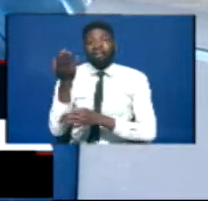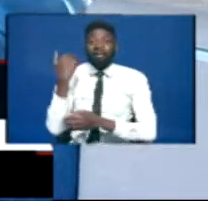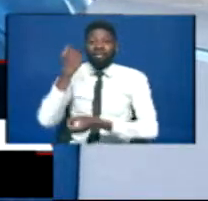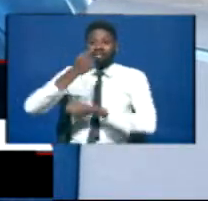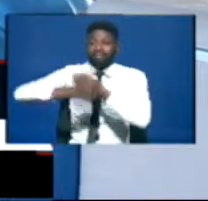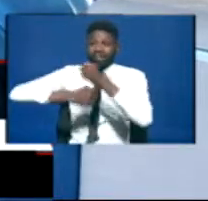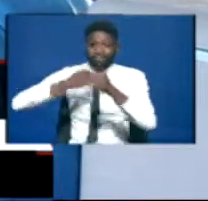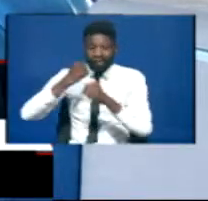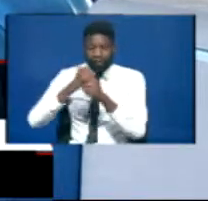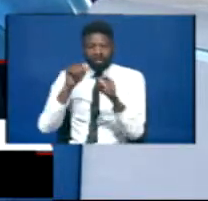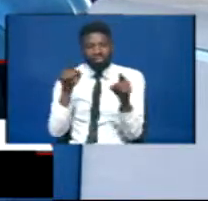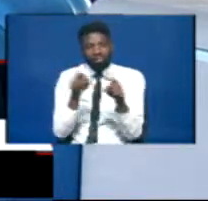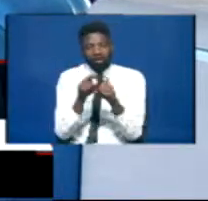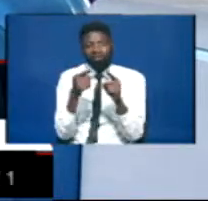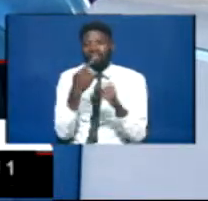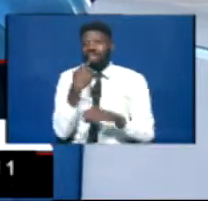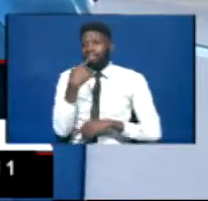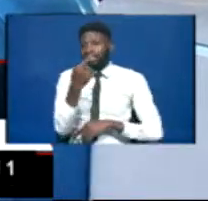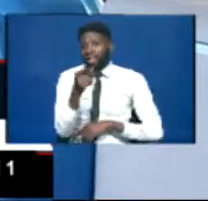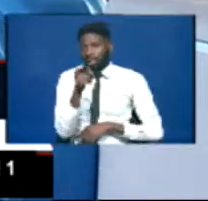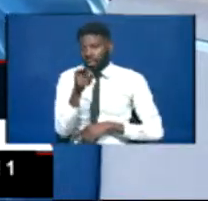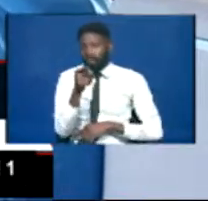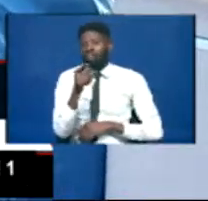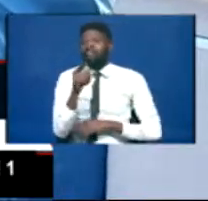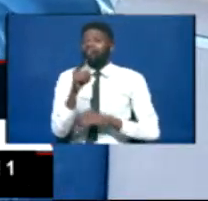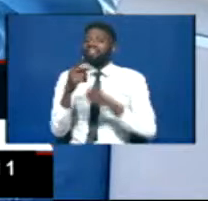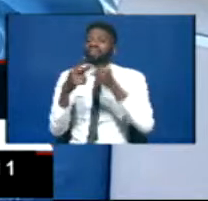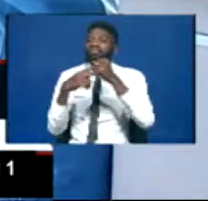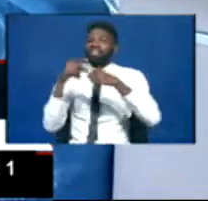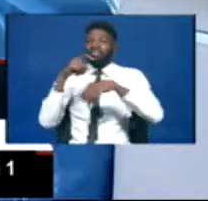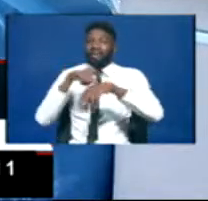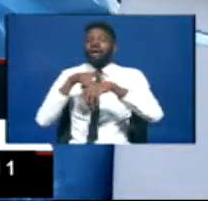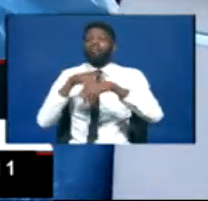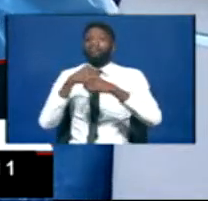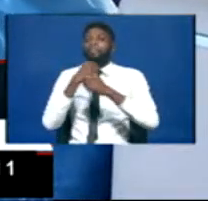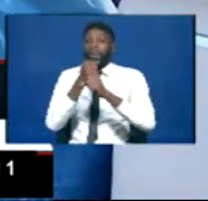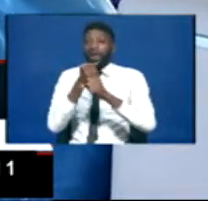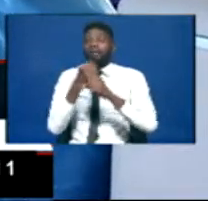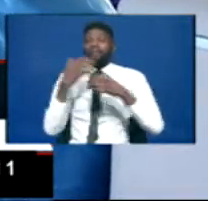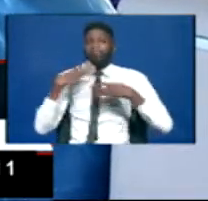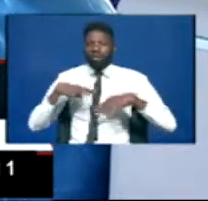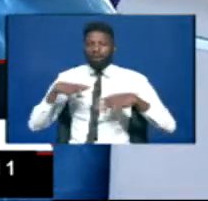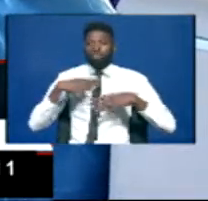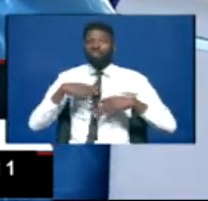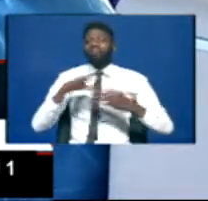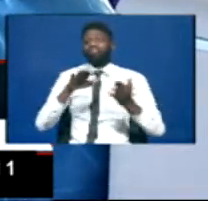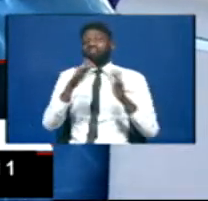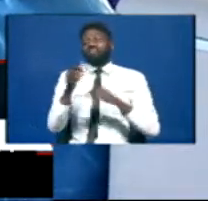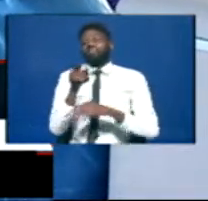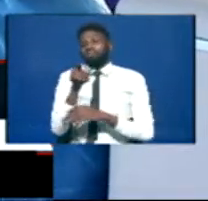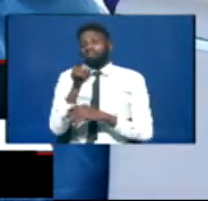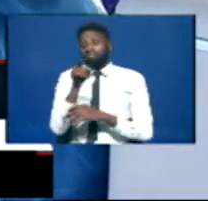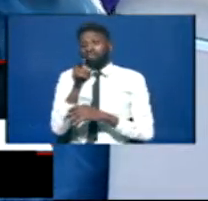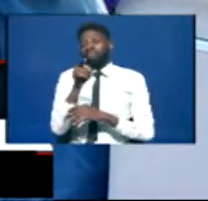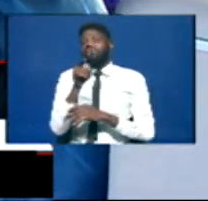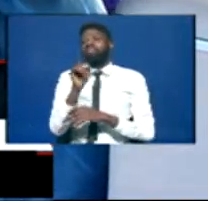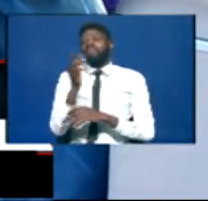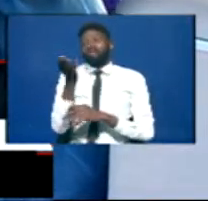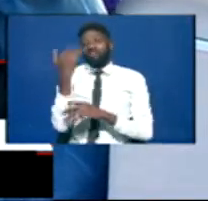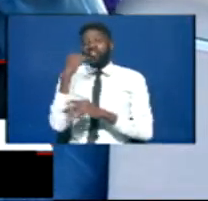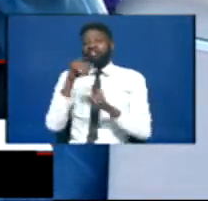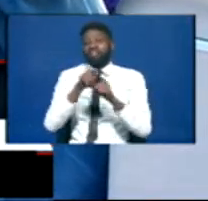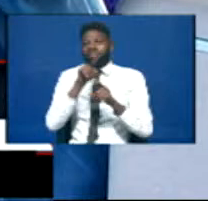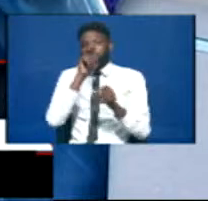huku likikisiwa kuwa chanzo cha saba kikuu cha vifo chini ya ugonjwa wa malaria, ilhali mwaka 2020 virusi hivyo vilikuwa chanzo